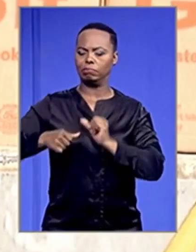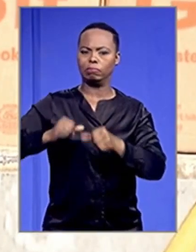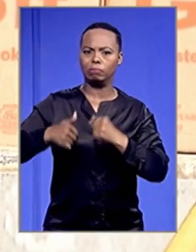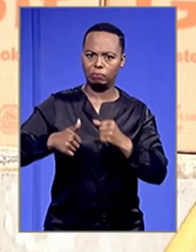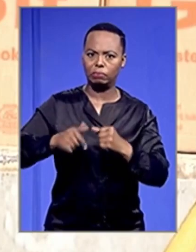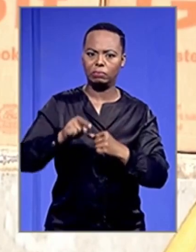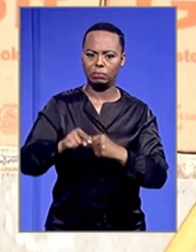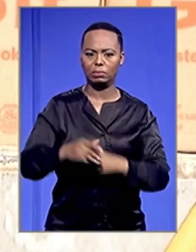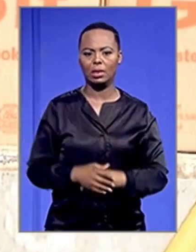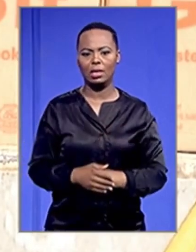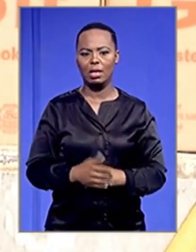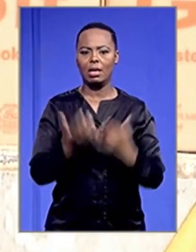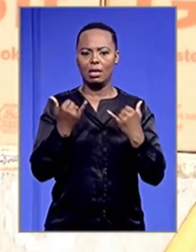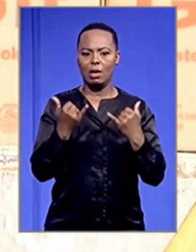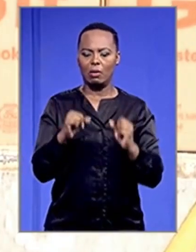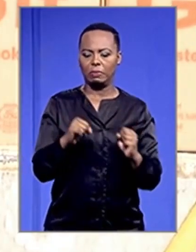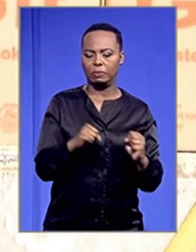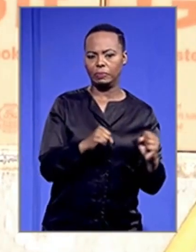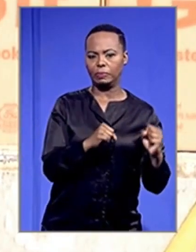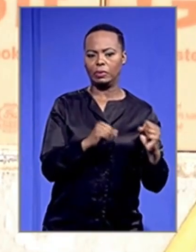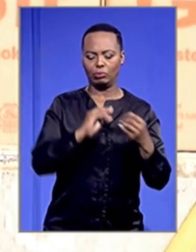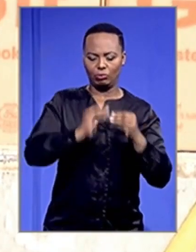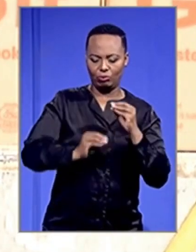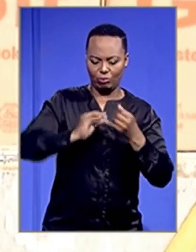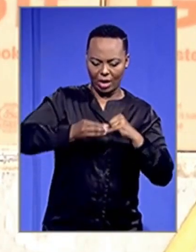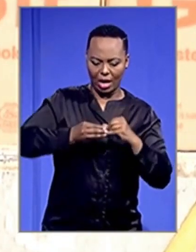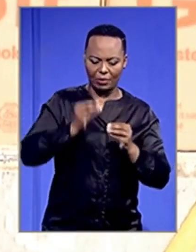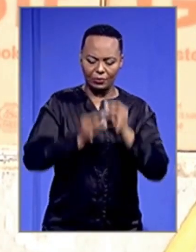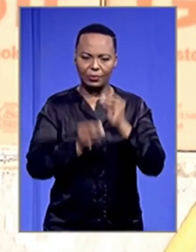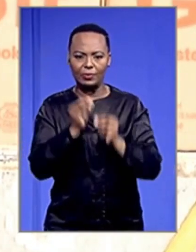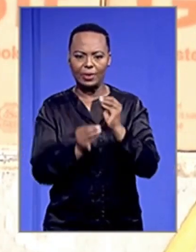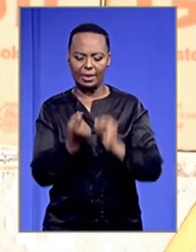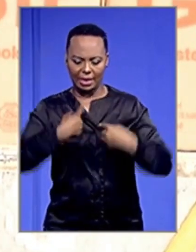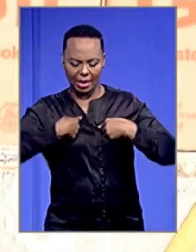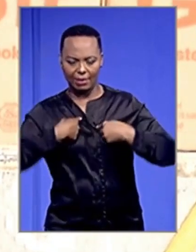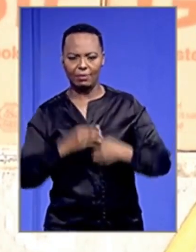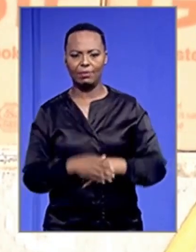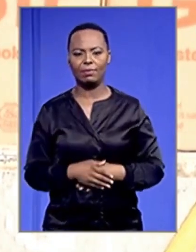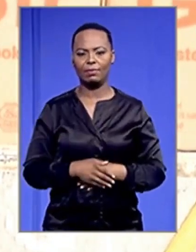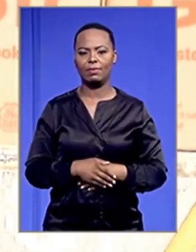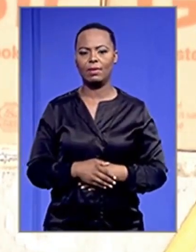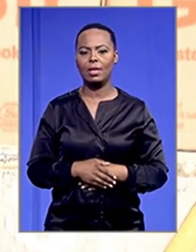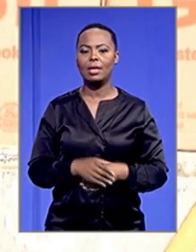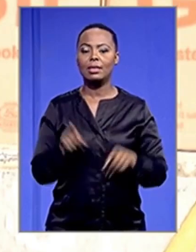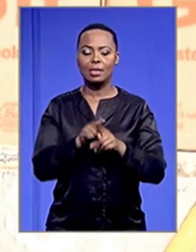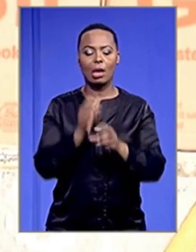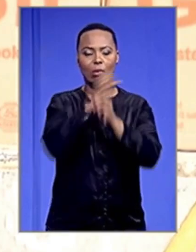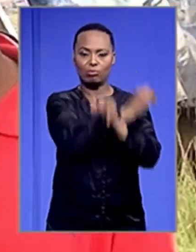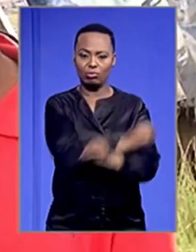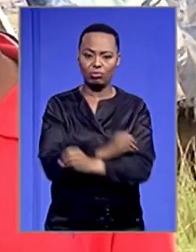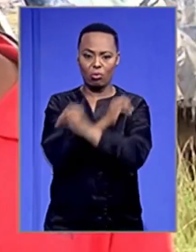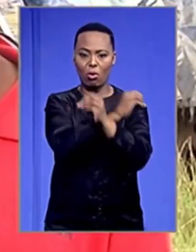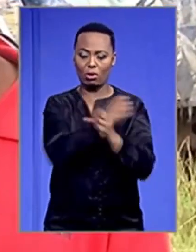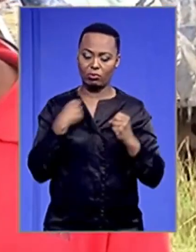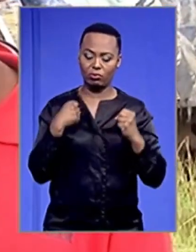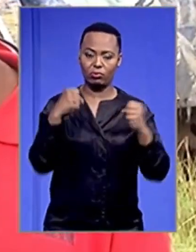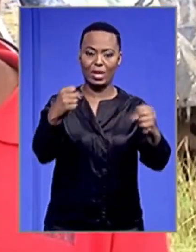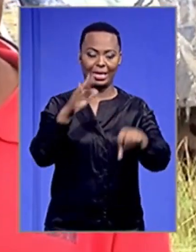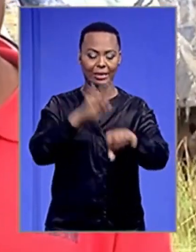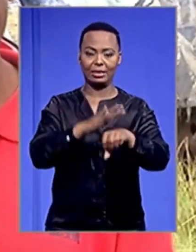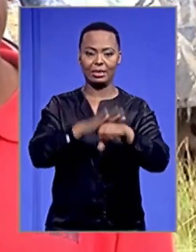rona, e se le nako masepala o sa ilokise. Ena le batho ba kgannang dilori ba senyelwa ke nako a bona. Tsela ena e